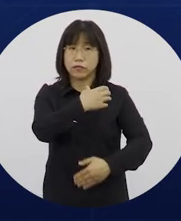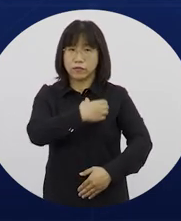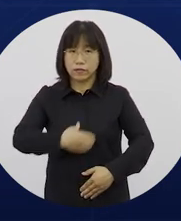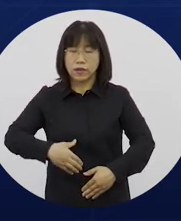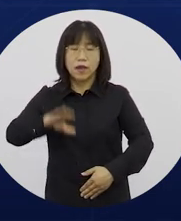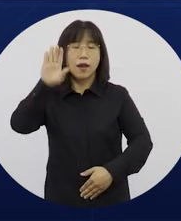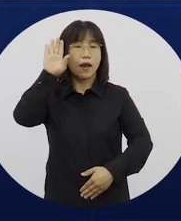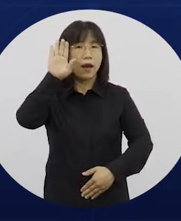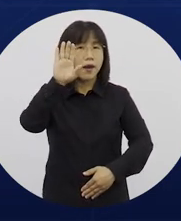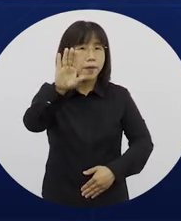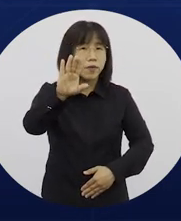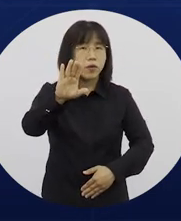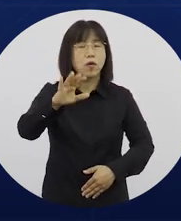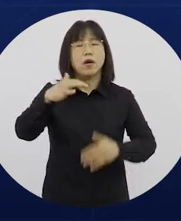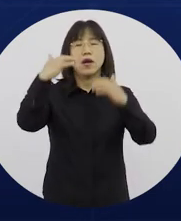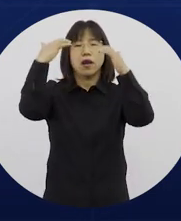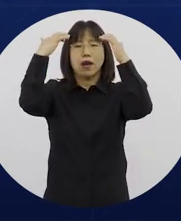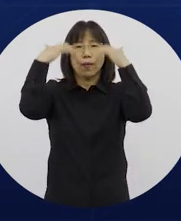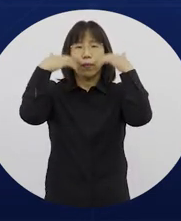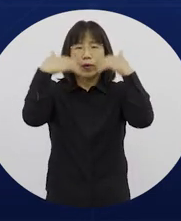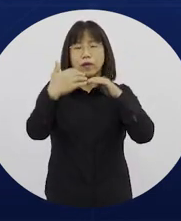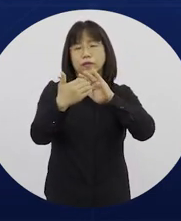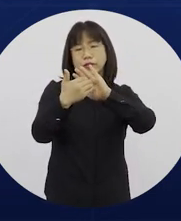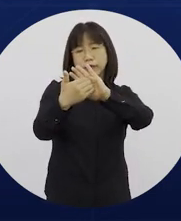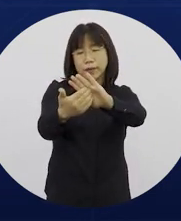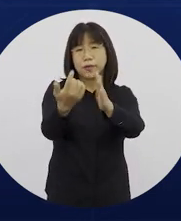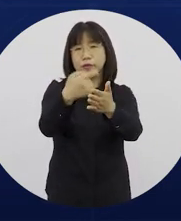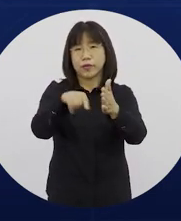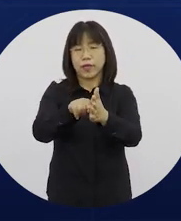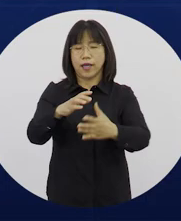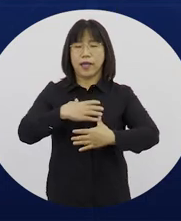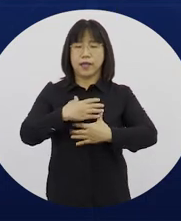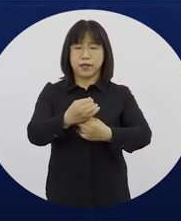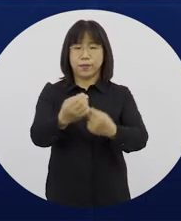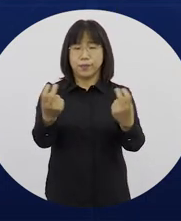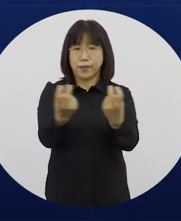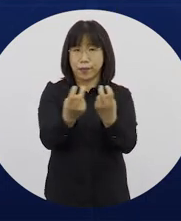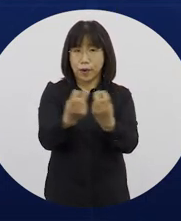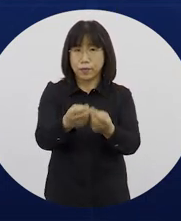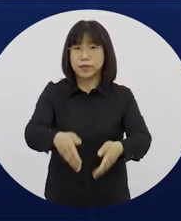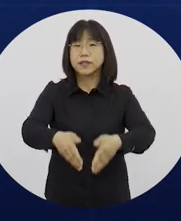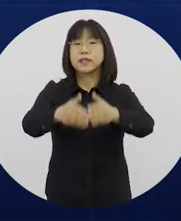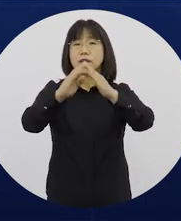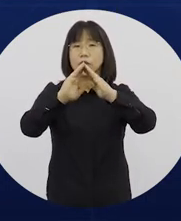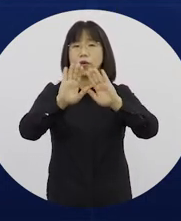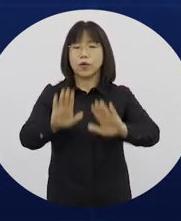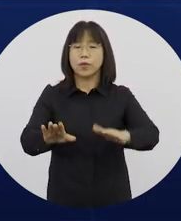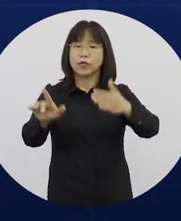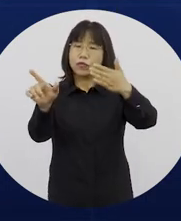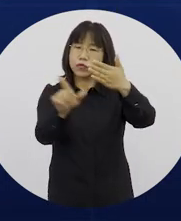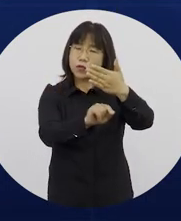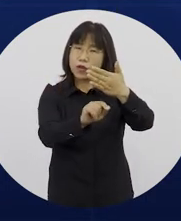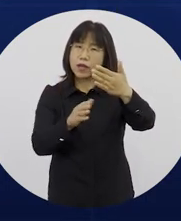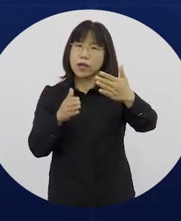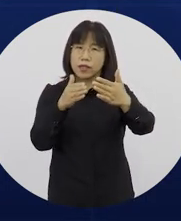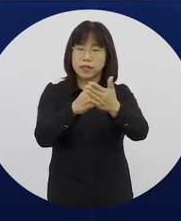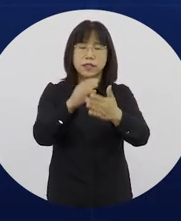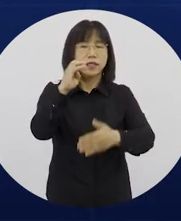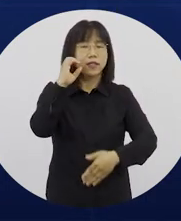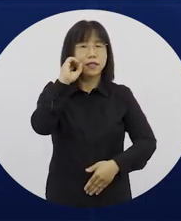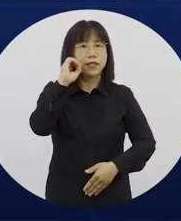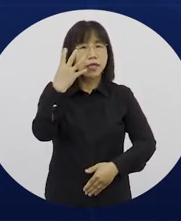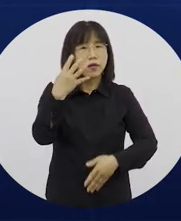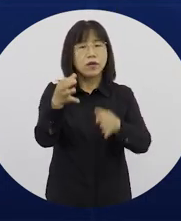강서구가 다가오는 여름철 폭염 피해를 예방하기 위해 폭염 대비 안전관리 대책을 수립하고 오는 9월까지